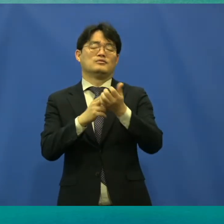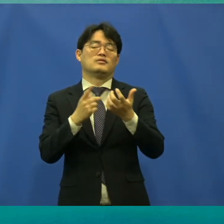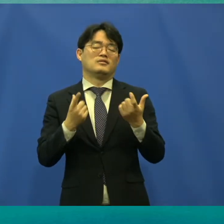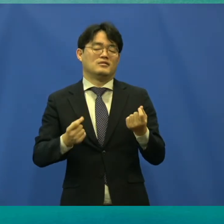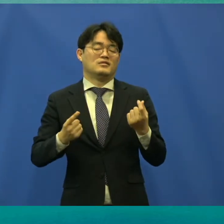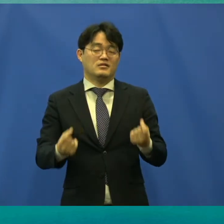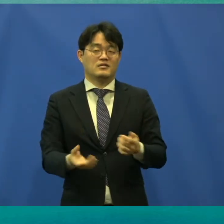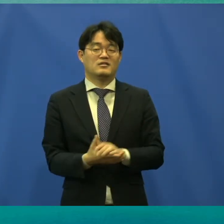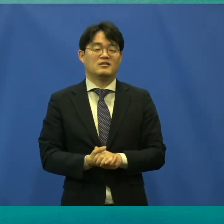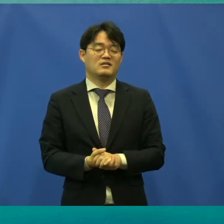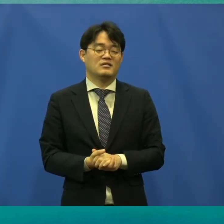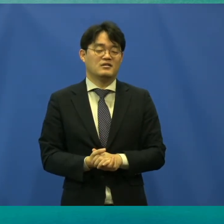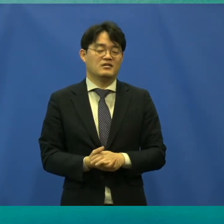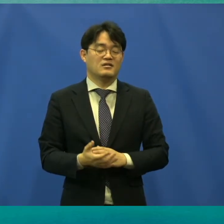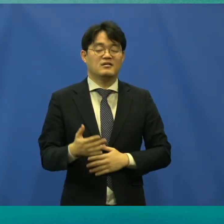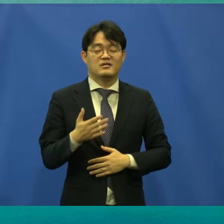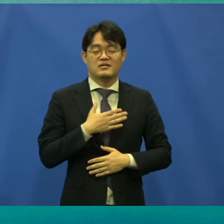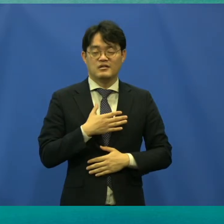우리 인생의 여정에